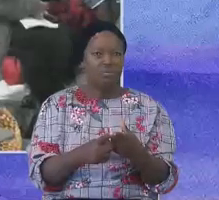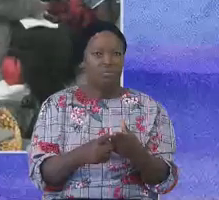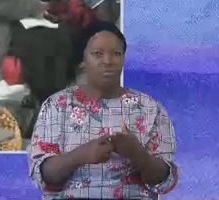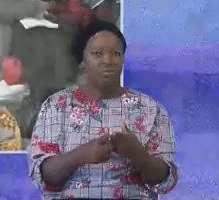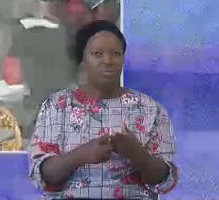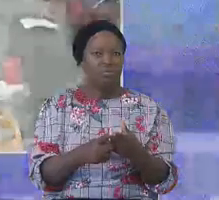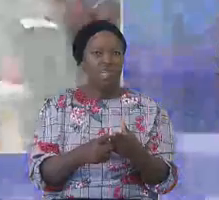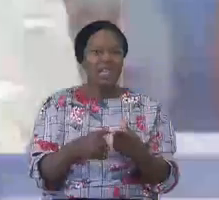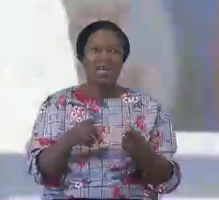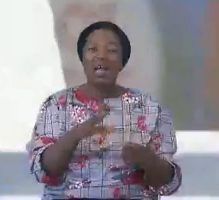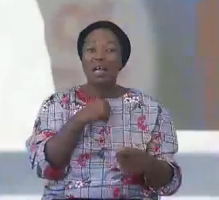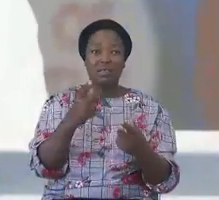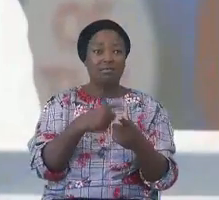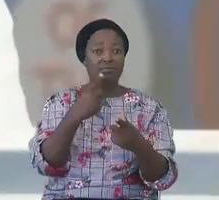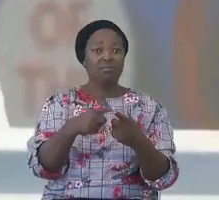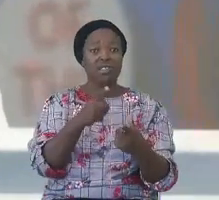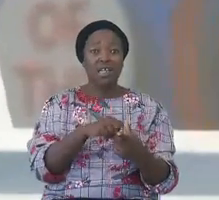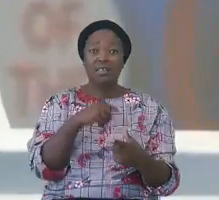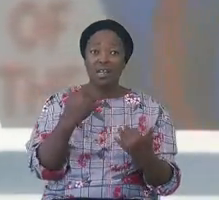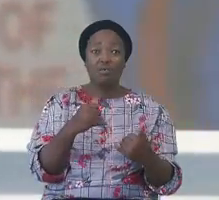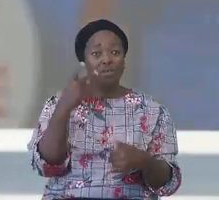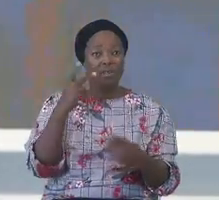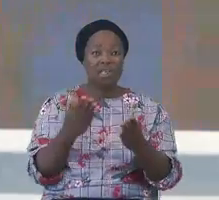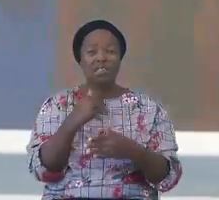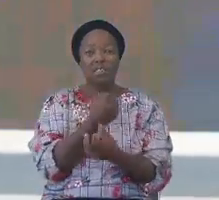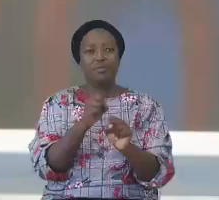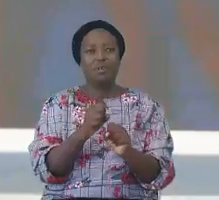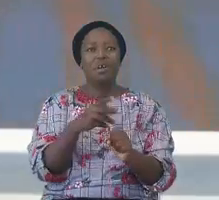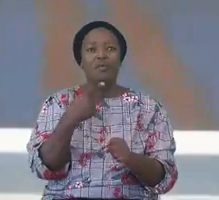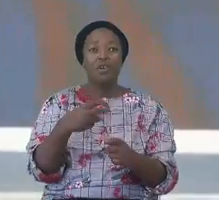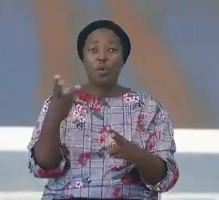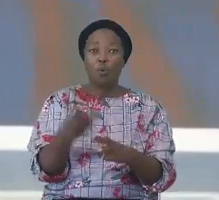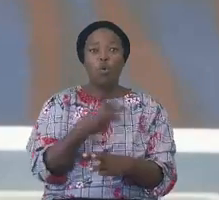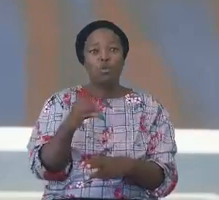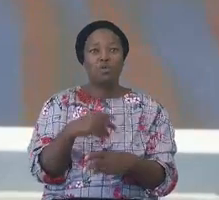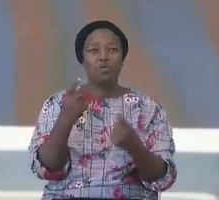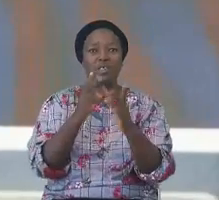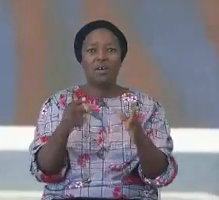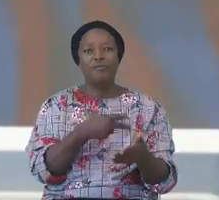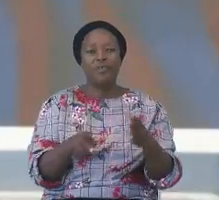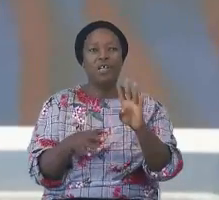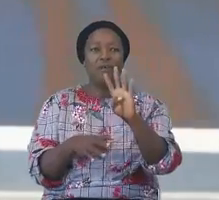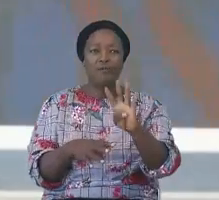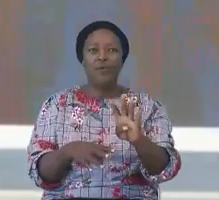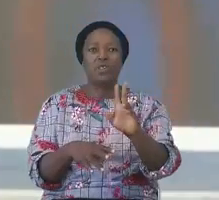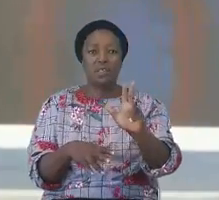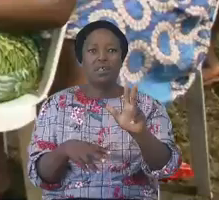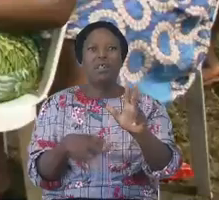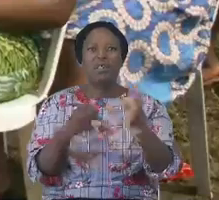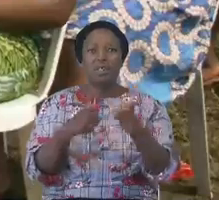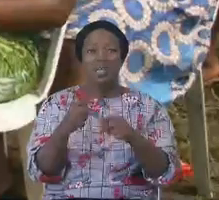dans ton royaume. Alors, voyez ceci. Voici le salut pour le pire des